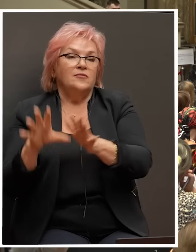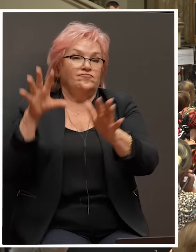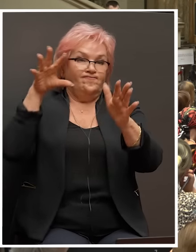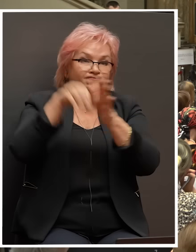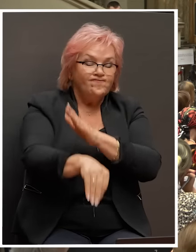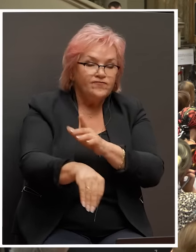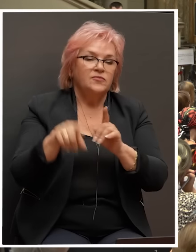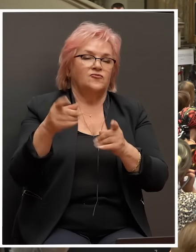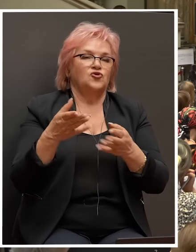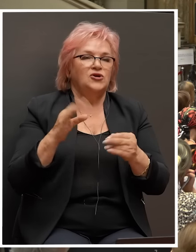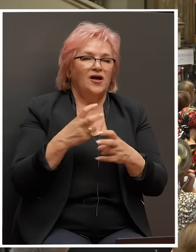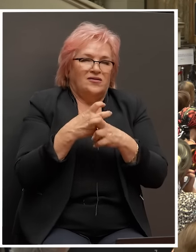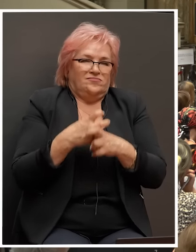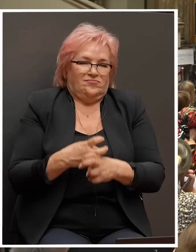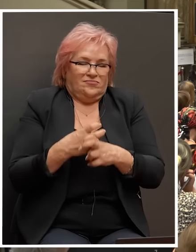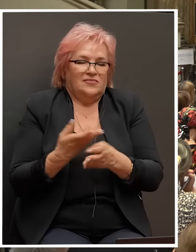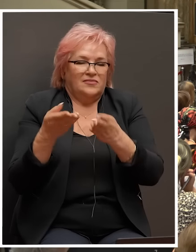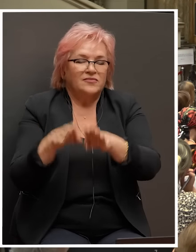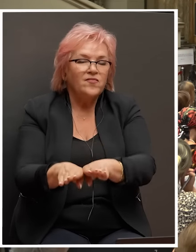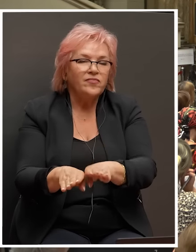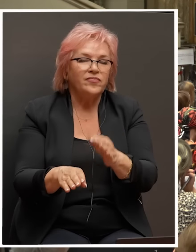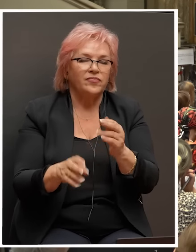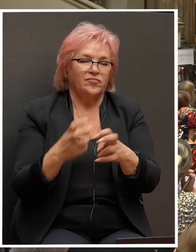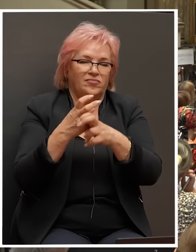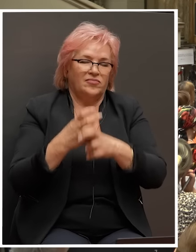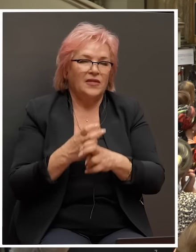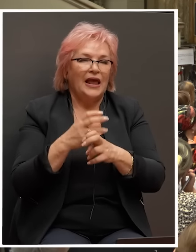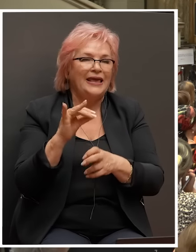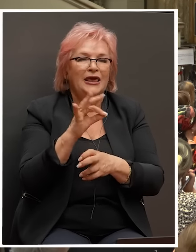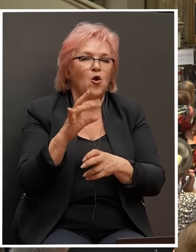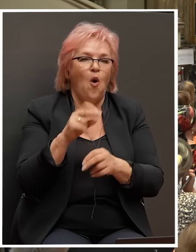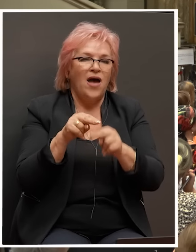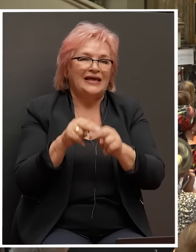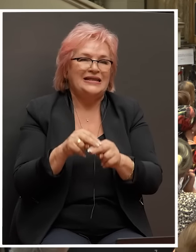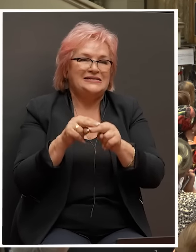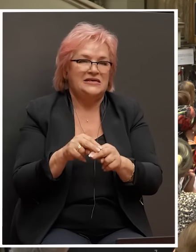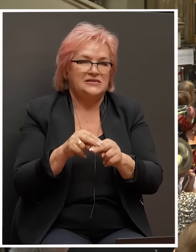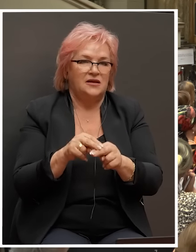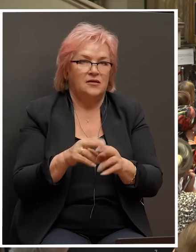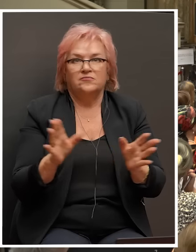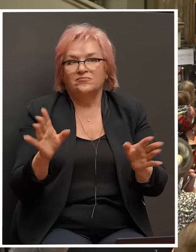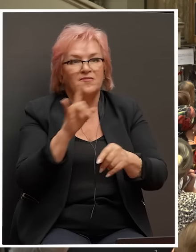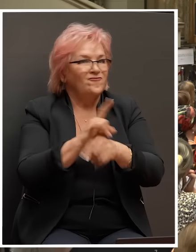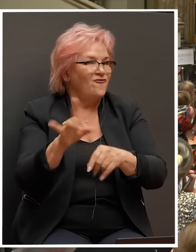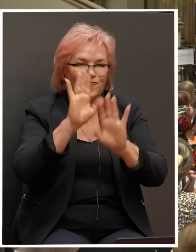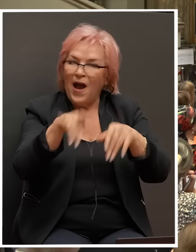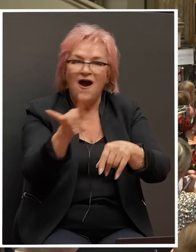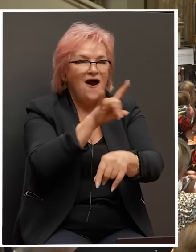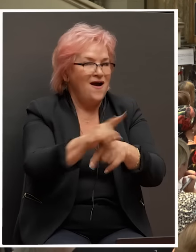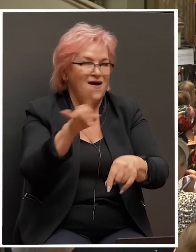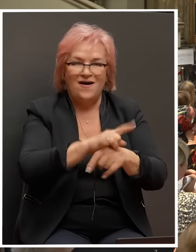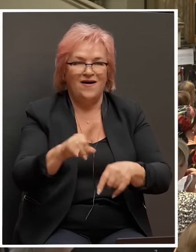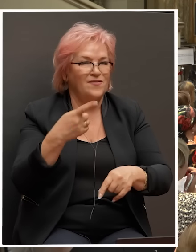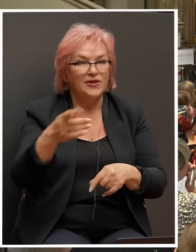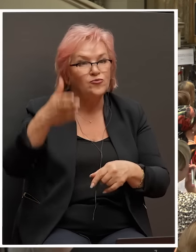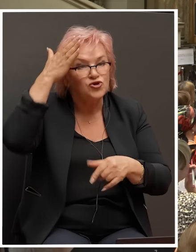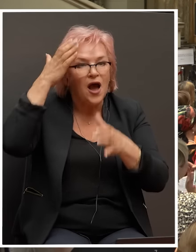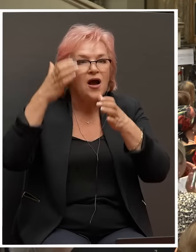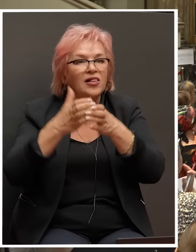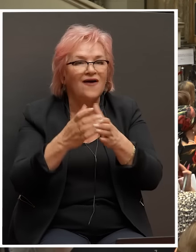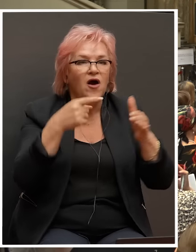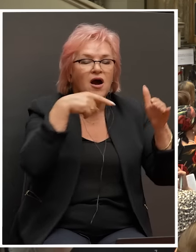включая останки, часть останков Иоанна Крестителя, что просто чистый фейк, потому что голова Иоанна Крестителя